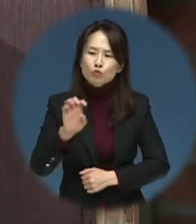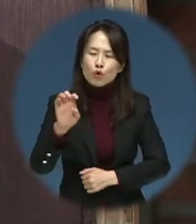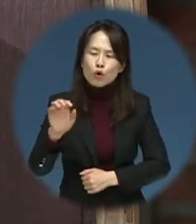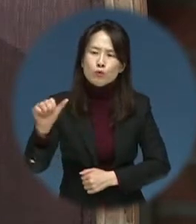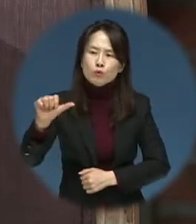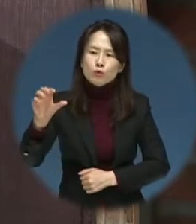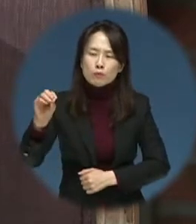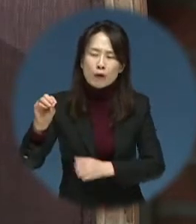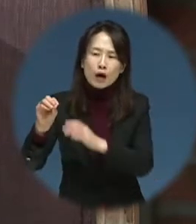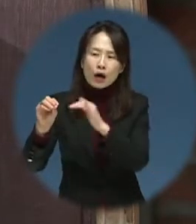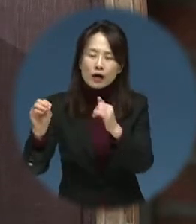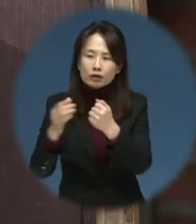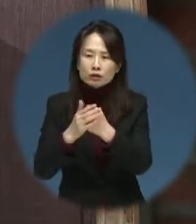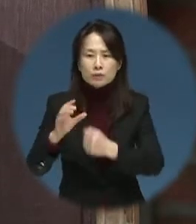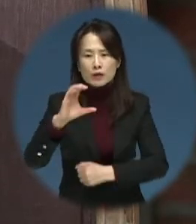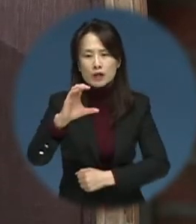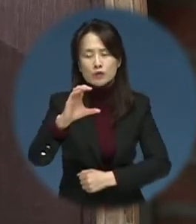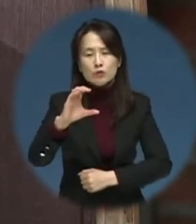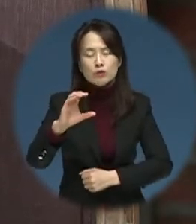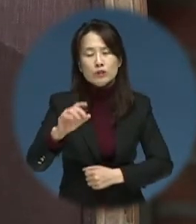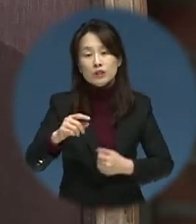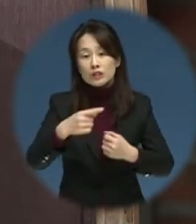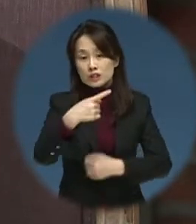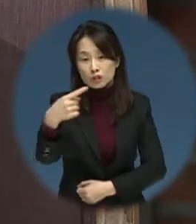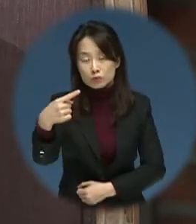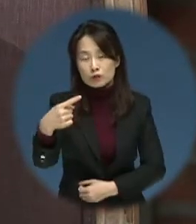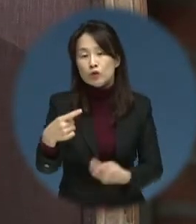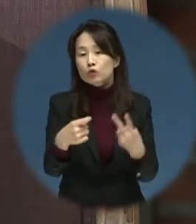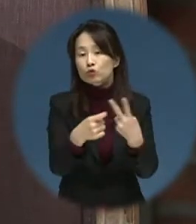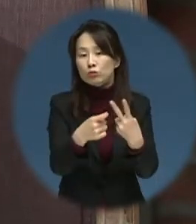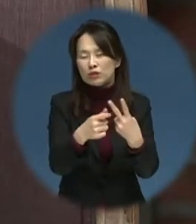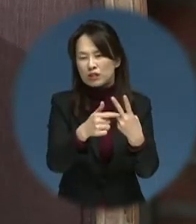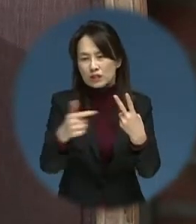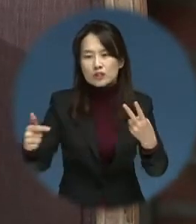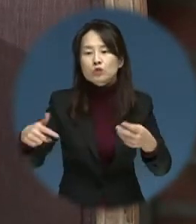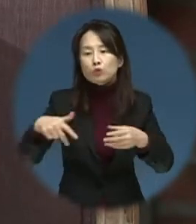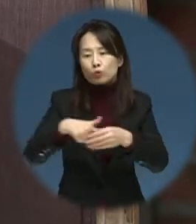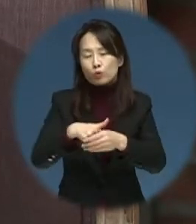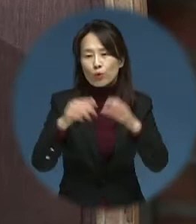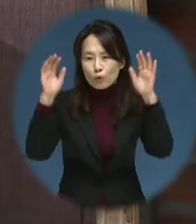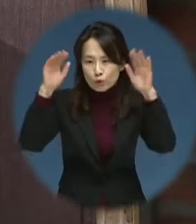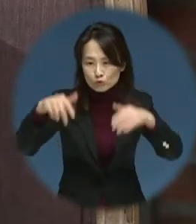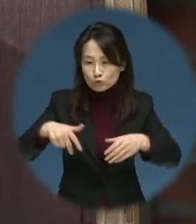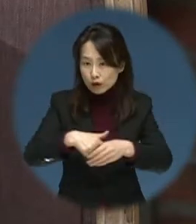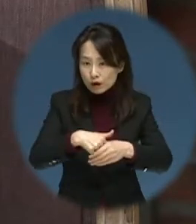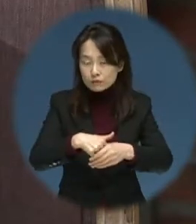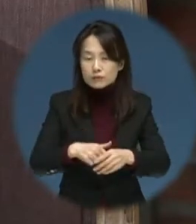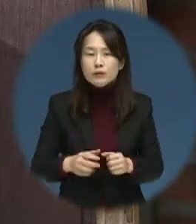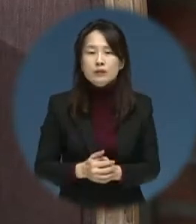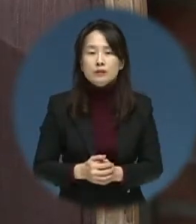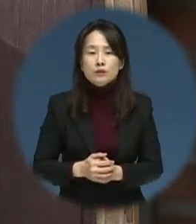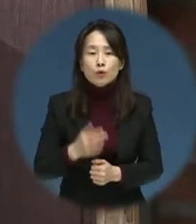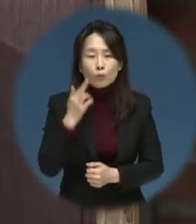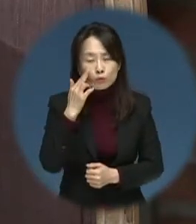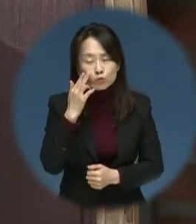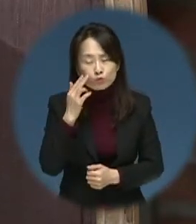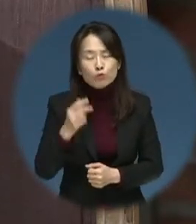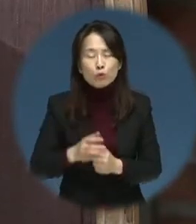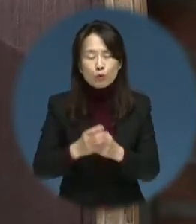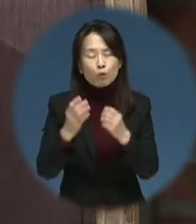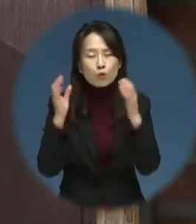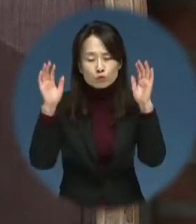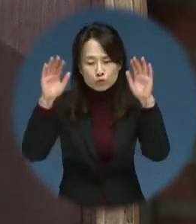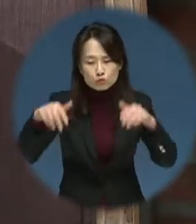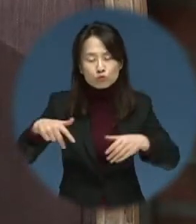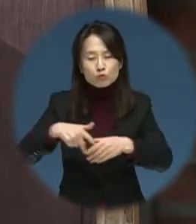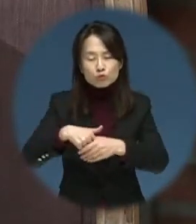예. 카톨릭 다음으로 두 번째 큰 종교고 예. 미국에서도 모스크가 한 3천 개 정도 되고 유대인만큼